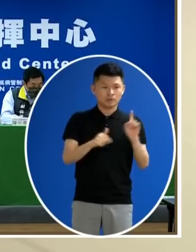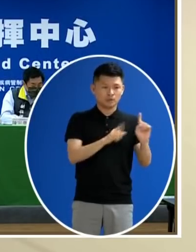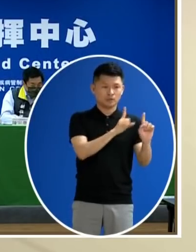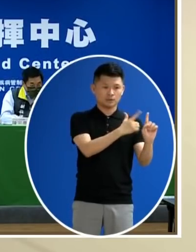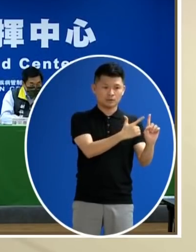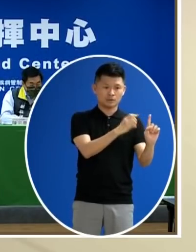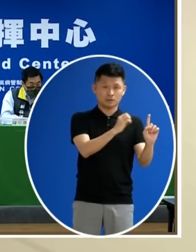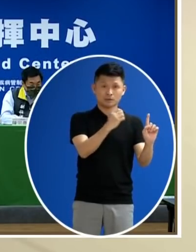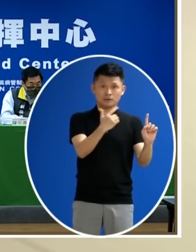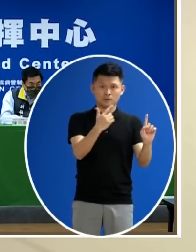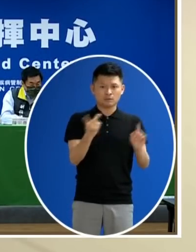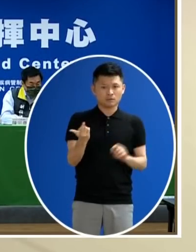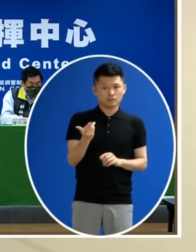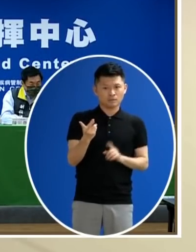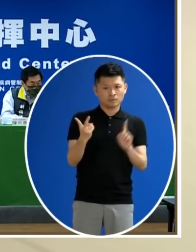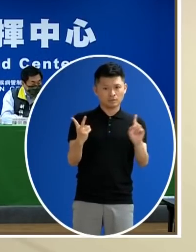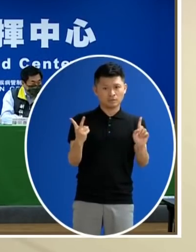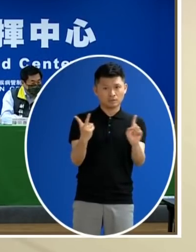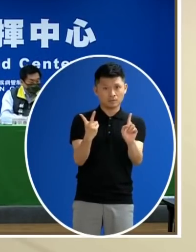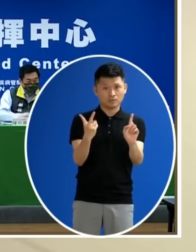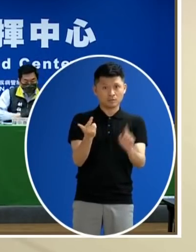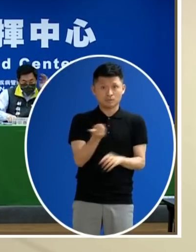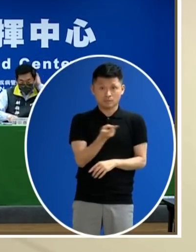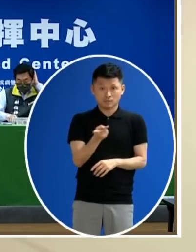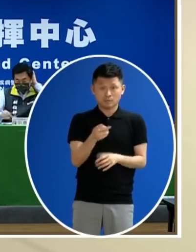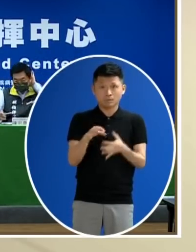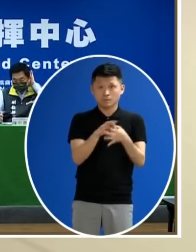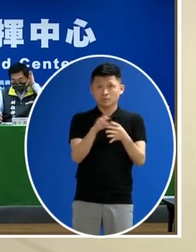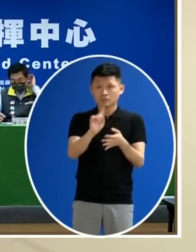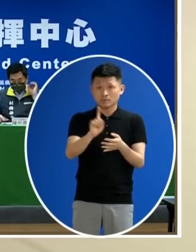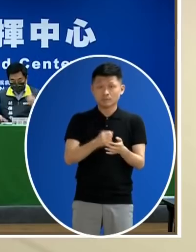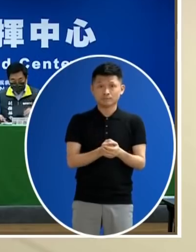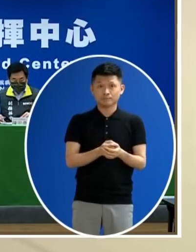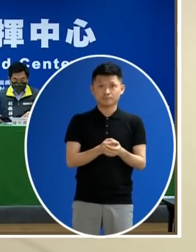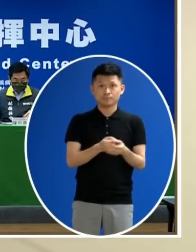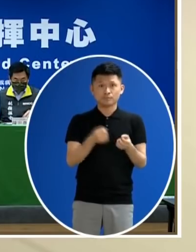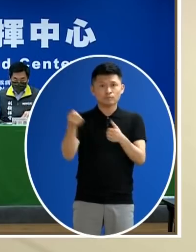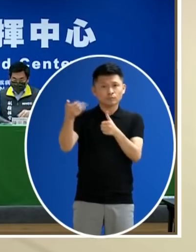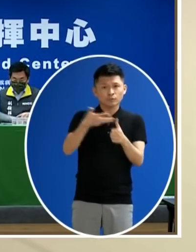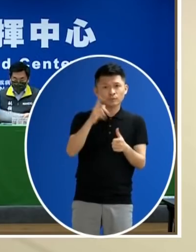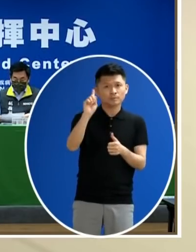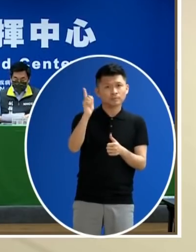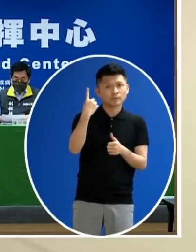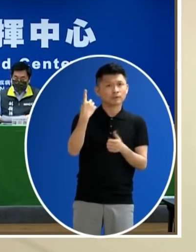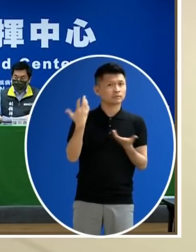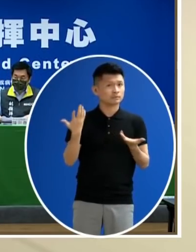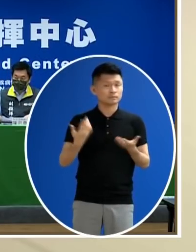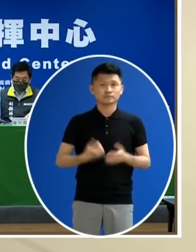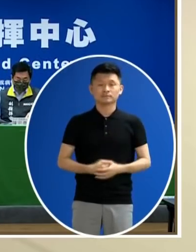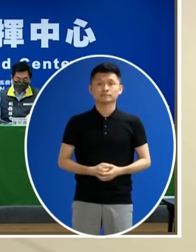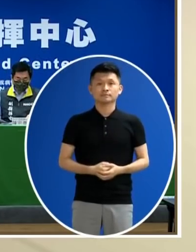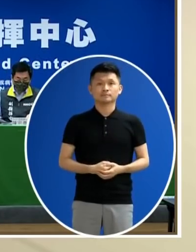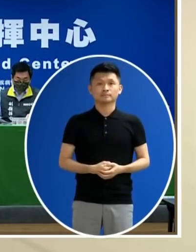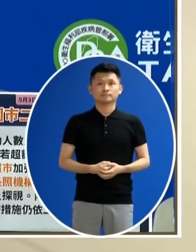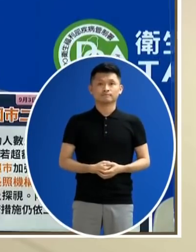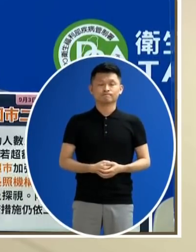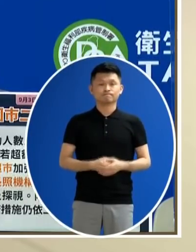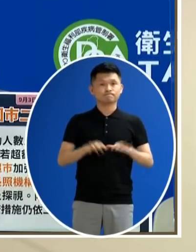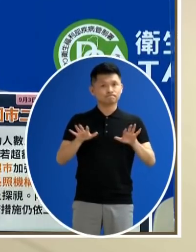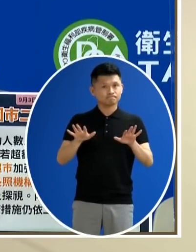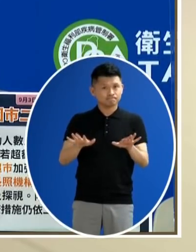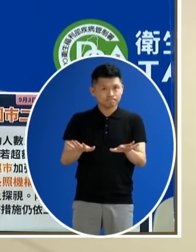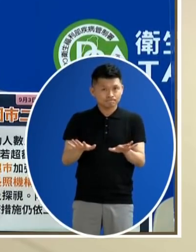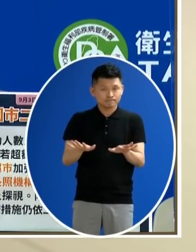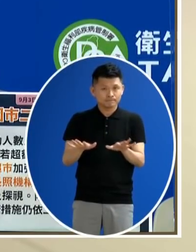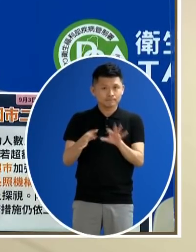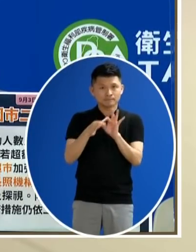们的关联如何？就是他们的有没有初步研判他们的传染途径是哪里呢？谢谢。 现在因为详